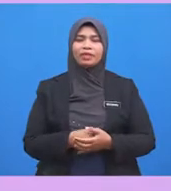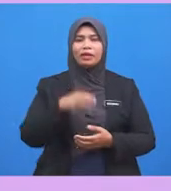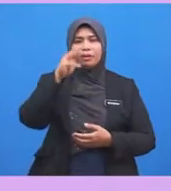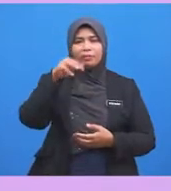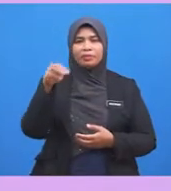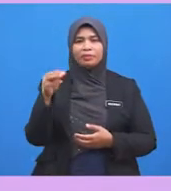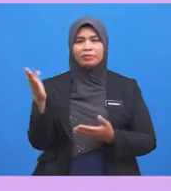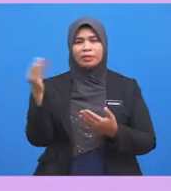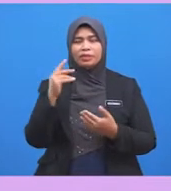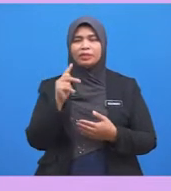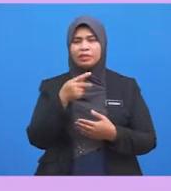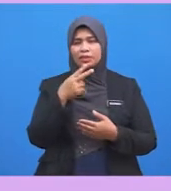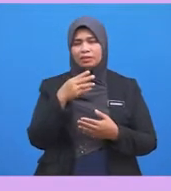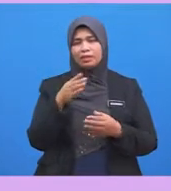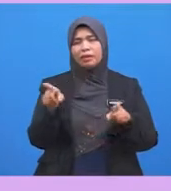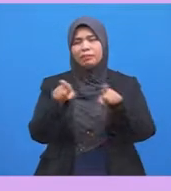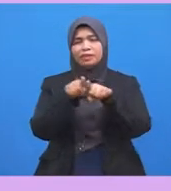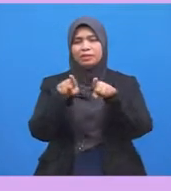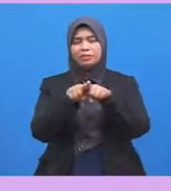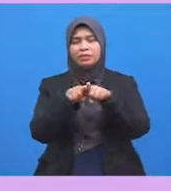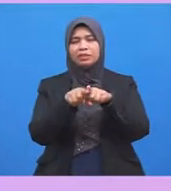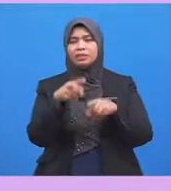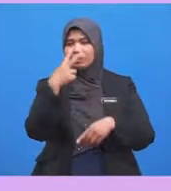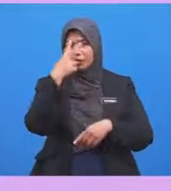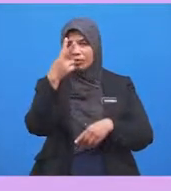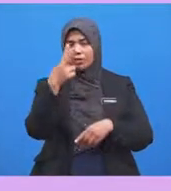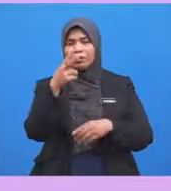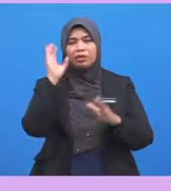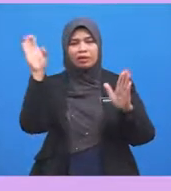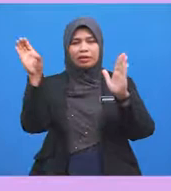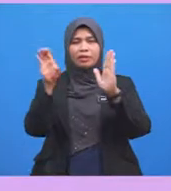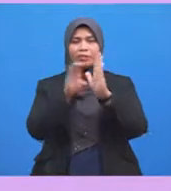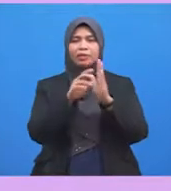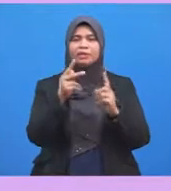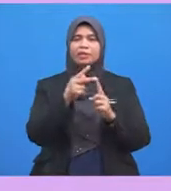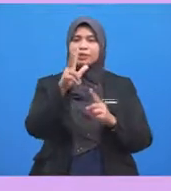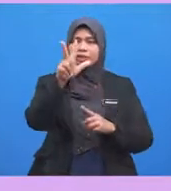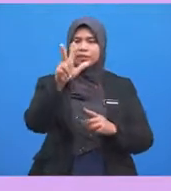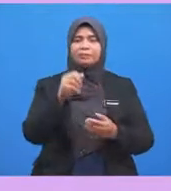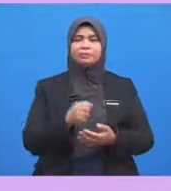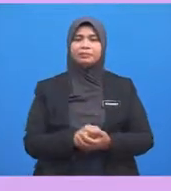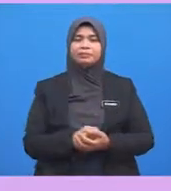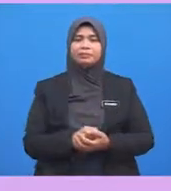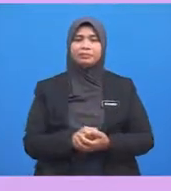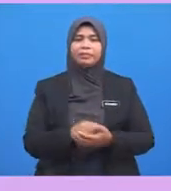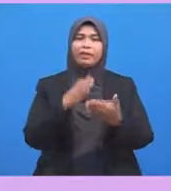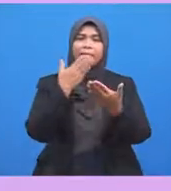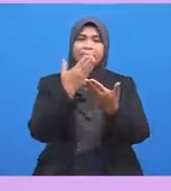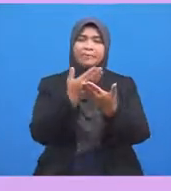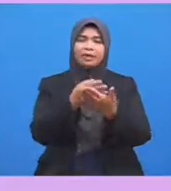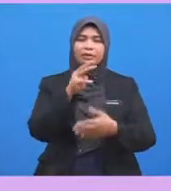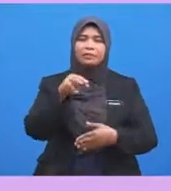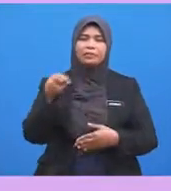Murid-murid, mari kita bersama-sama melihat gambar ketiga ini. Baik,